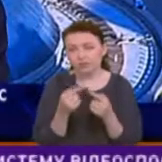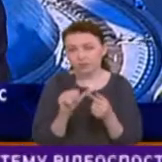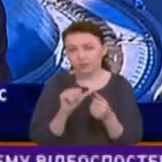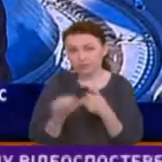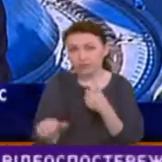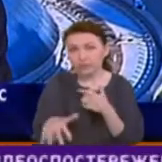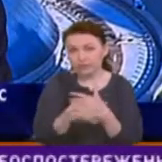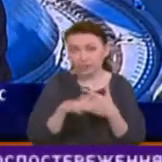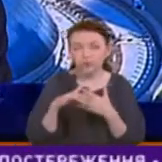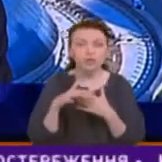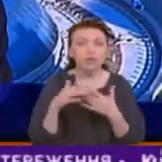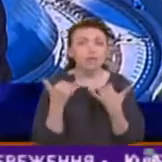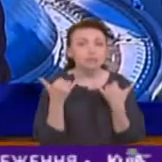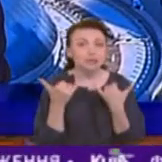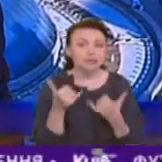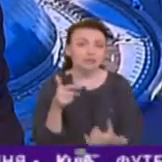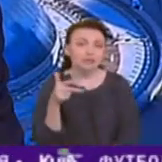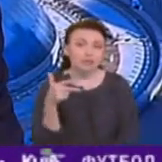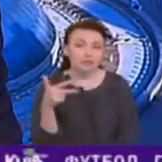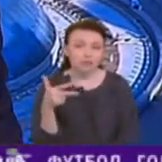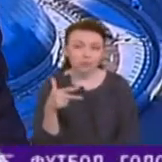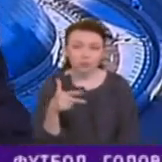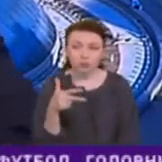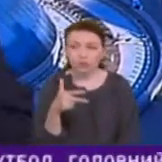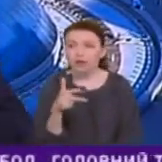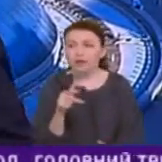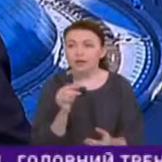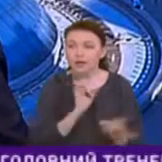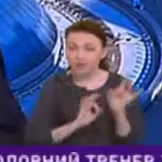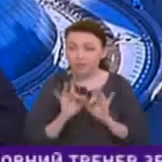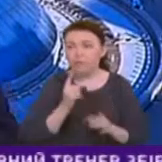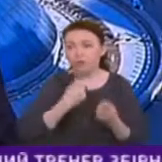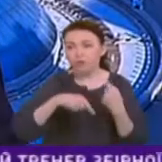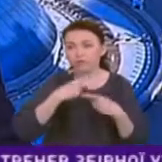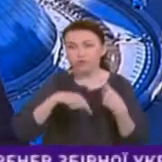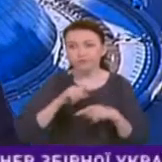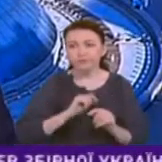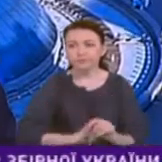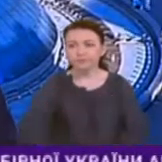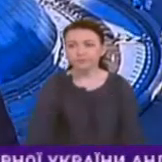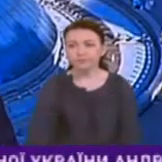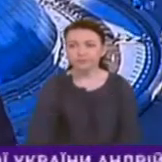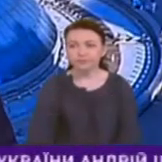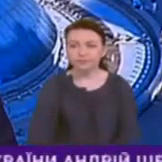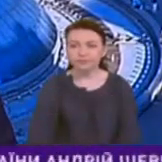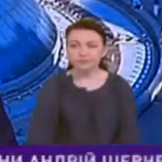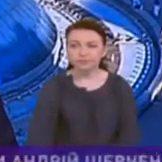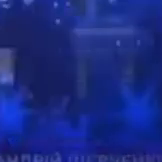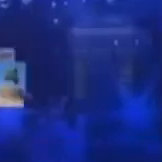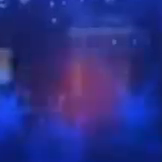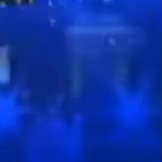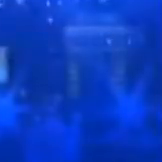Так. Давайте, шановні, 3 хвилини реклами, після чого повертаємося в студію. Не перемикайтеся, будь ласка.